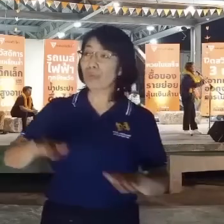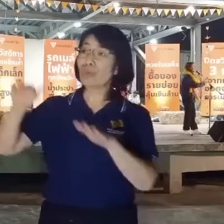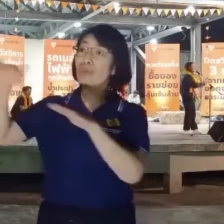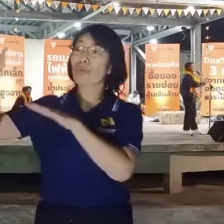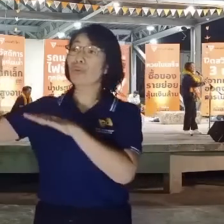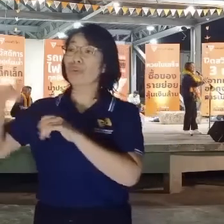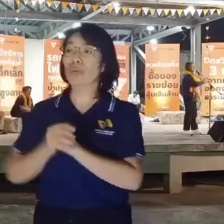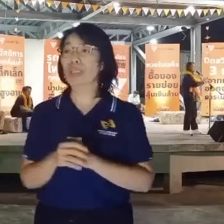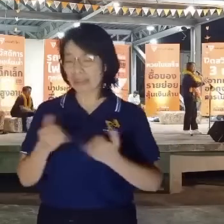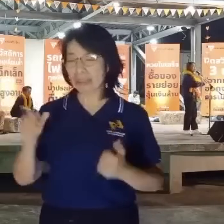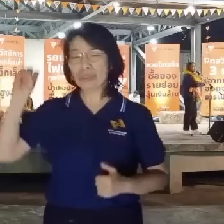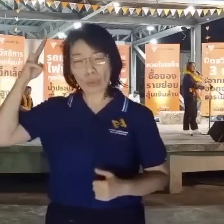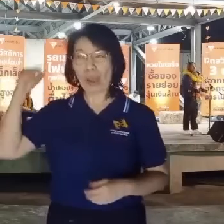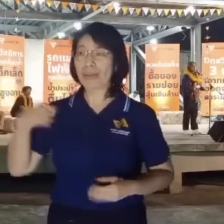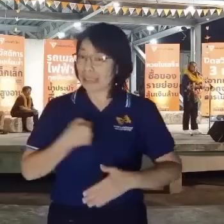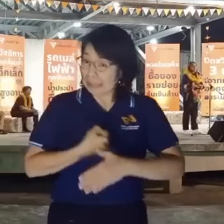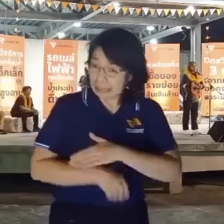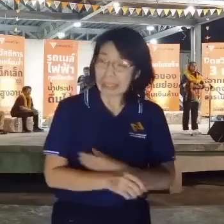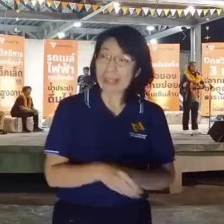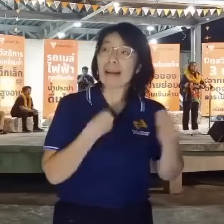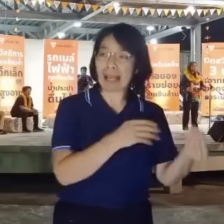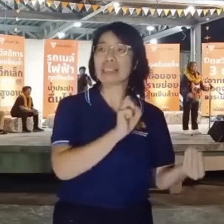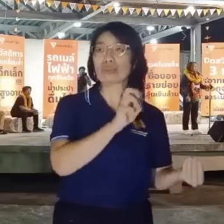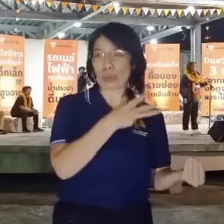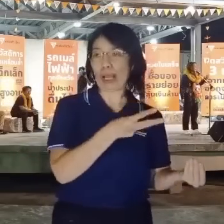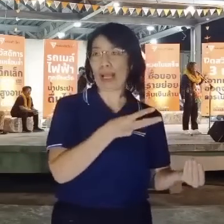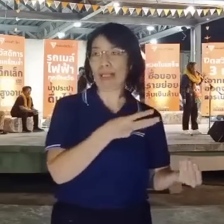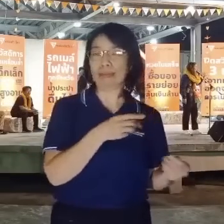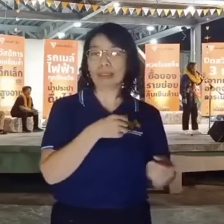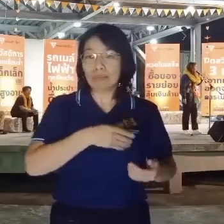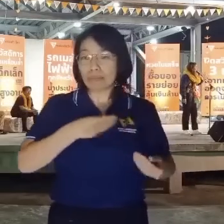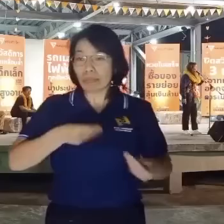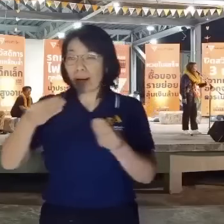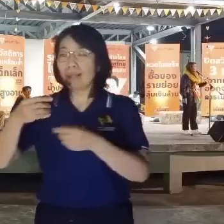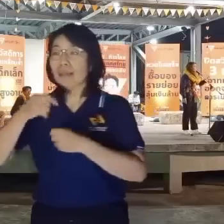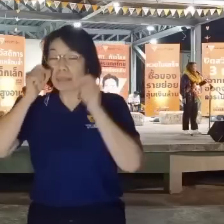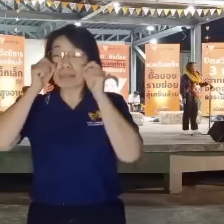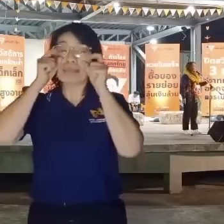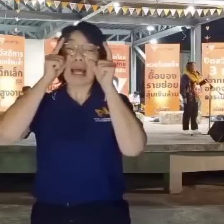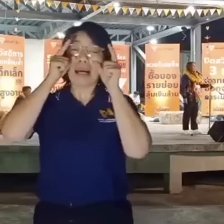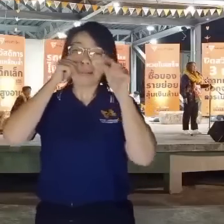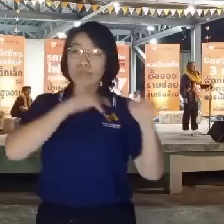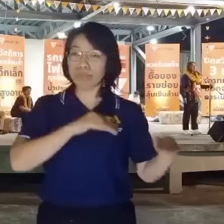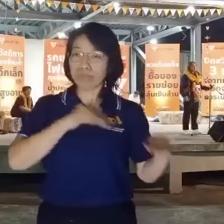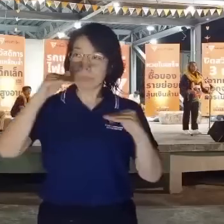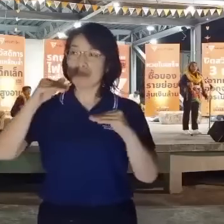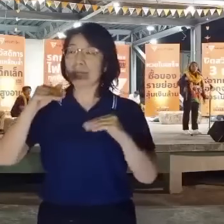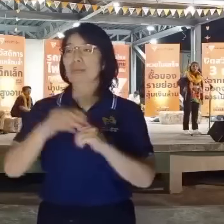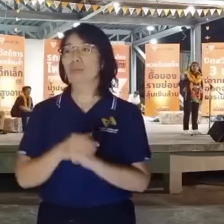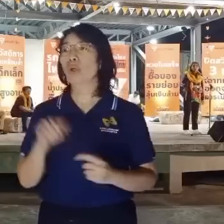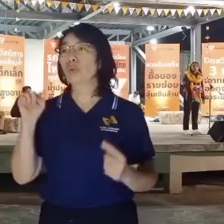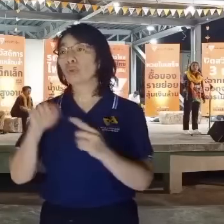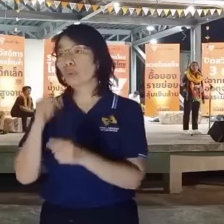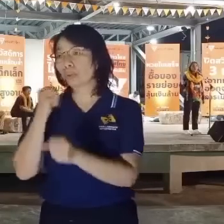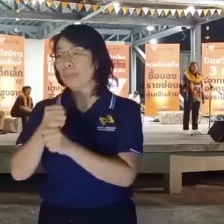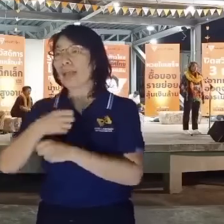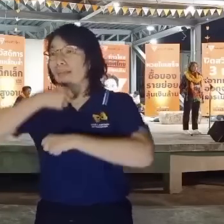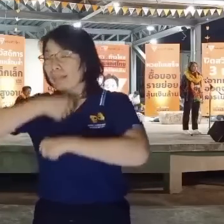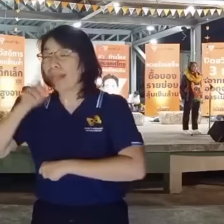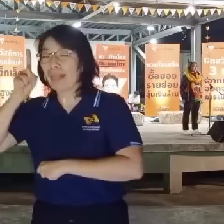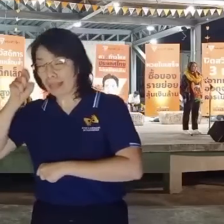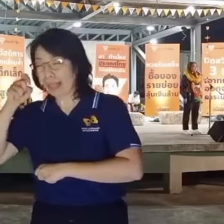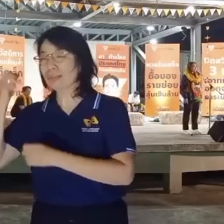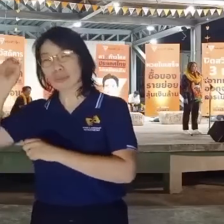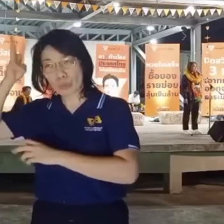มีสวัสดิการตั้งแต่เกิดจนแก่ตั้งแต่ลืมตาตื่นลืมตาครั้งแรกจนถึงวันสุดท้ายของ